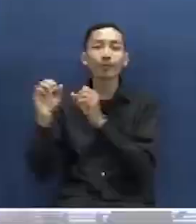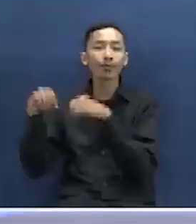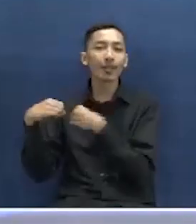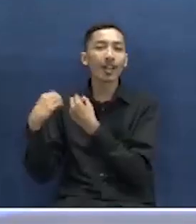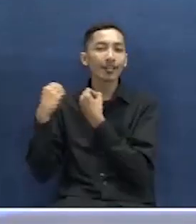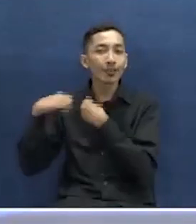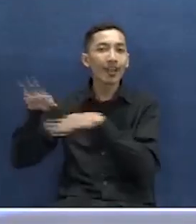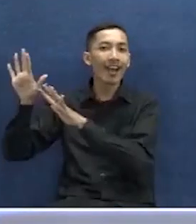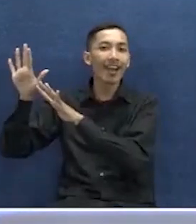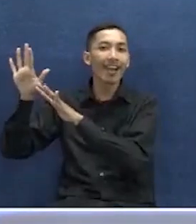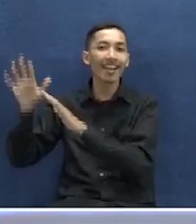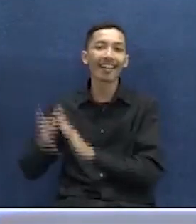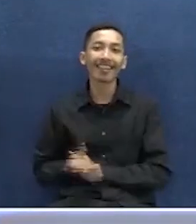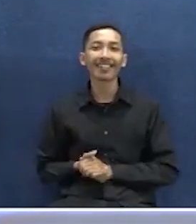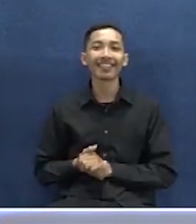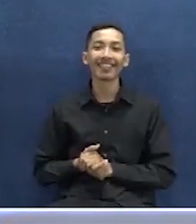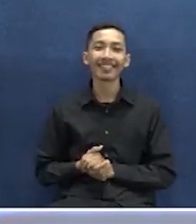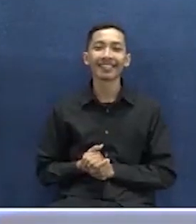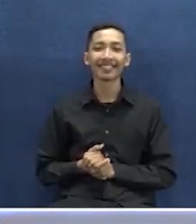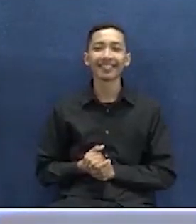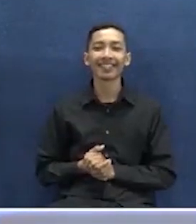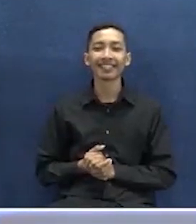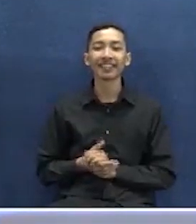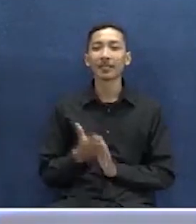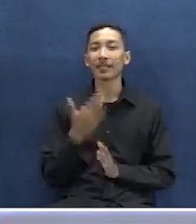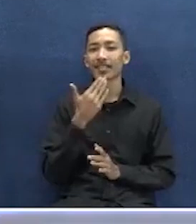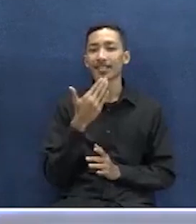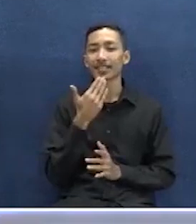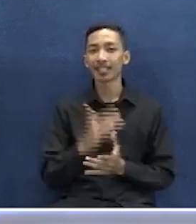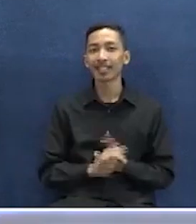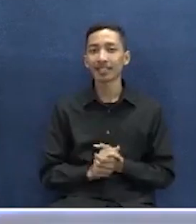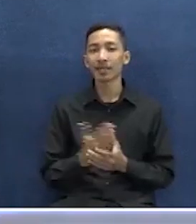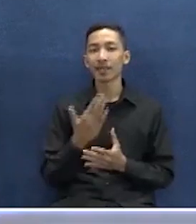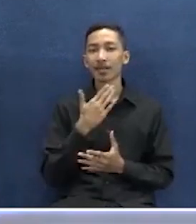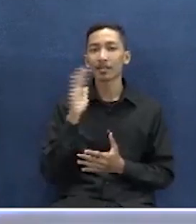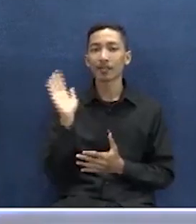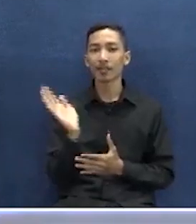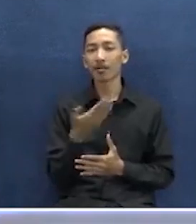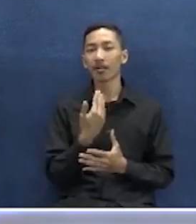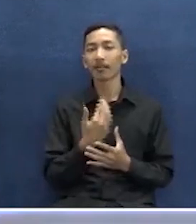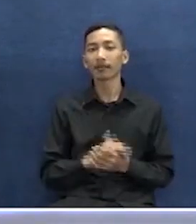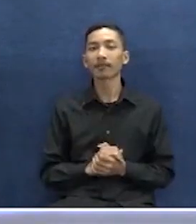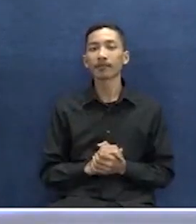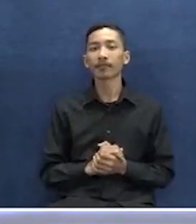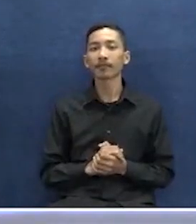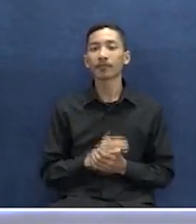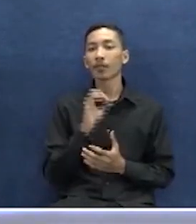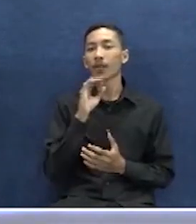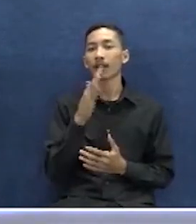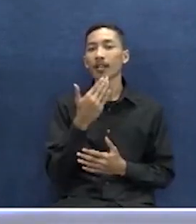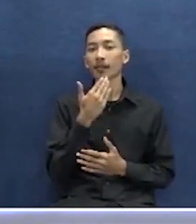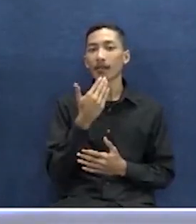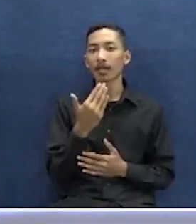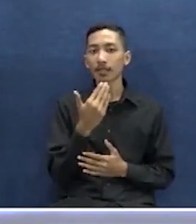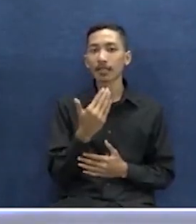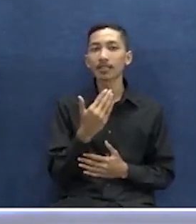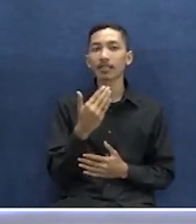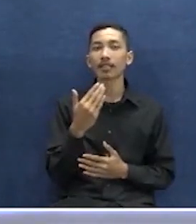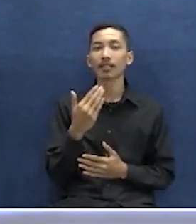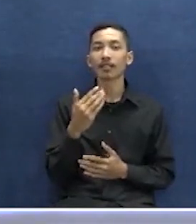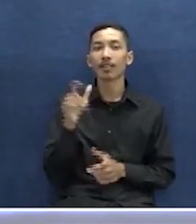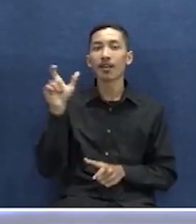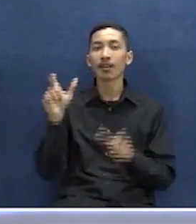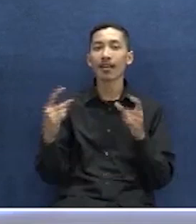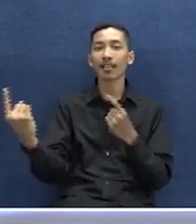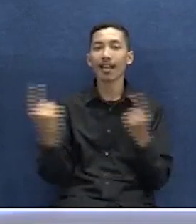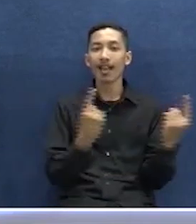alamin ada malenna terima kasih Ivan juga terima kasih kasih terima kasih dan tentunya saya juga mengucapkan terima kasih kepada yang hadir semua